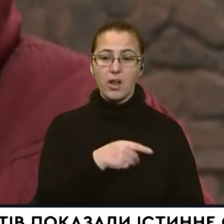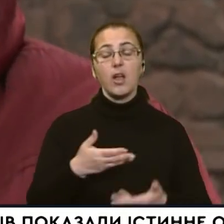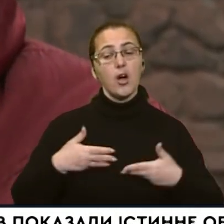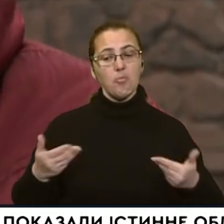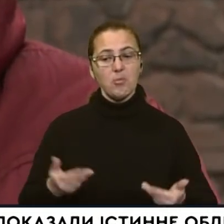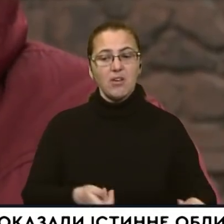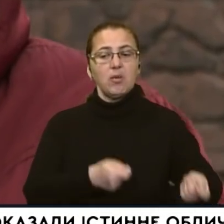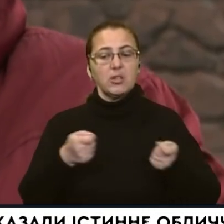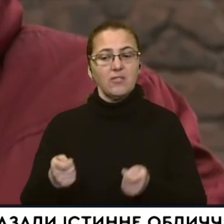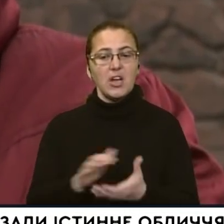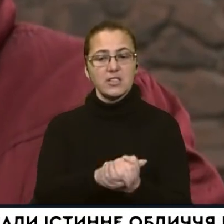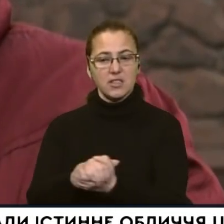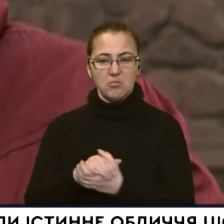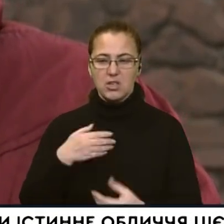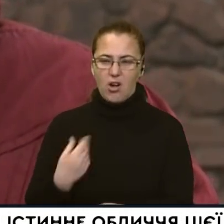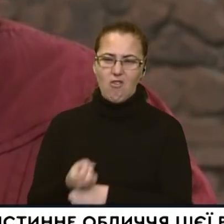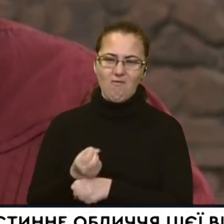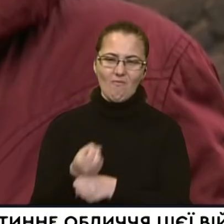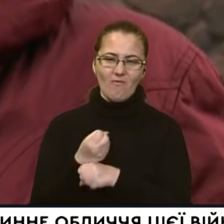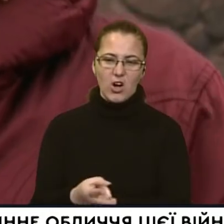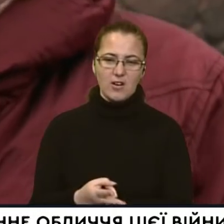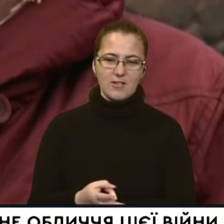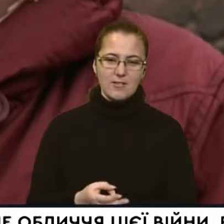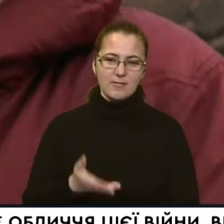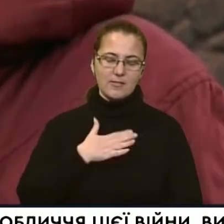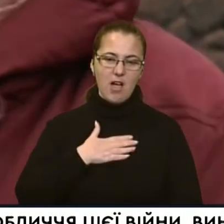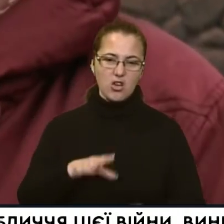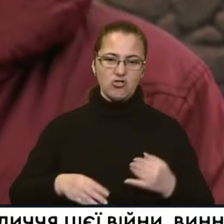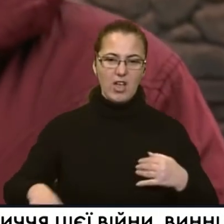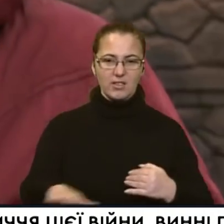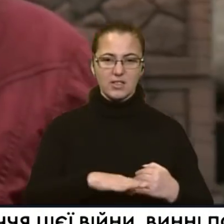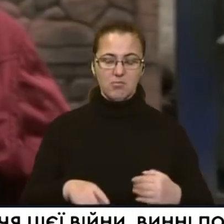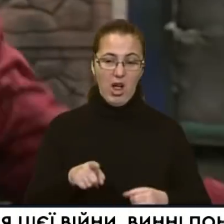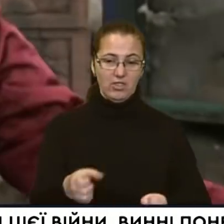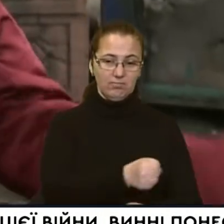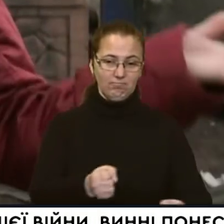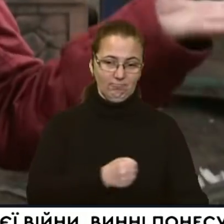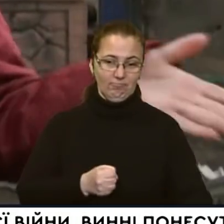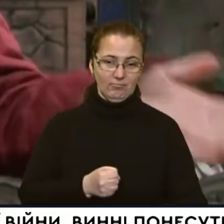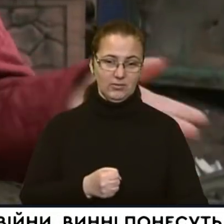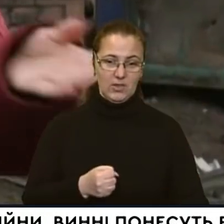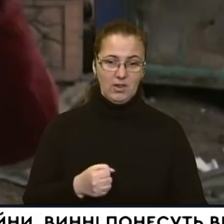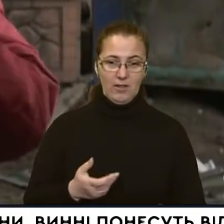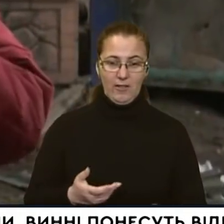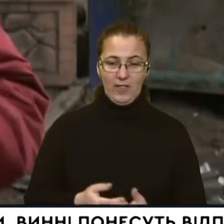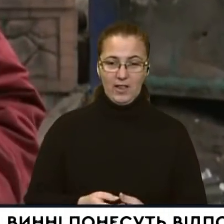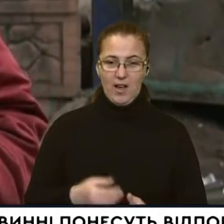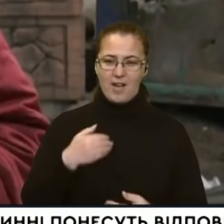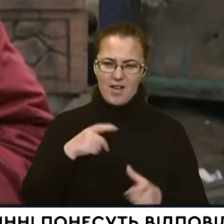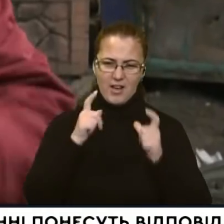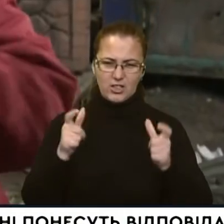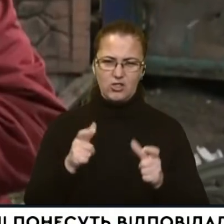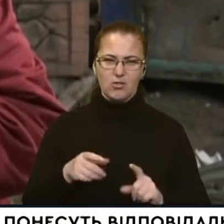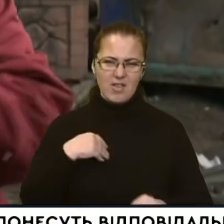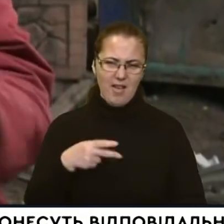потім вже пішло. Я, як, значить, вон з нашої землі. Він, типа, автомат вже. Я кажу: ну, стріляй, падло, стріляй, що